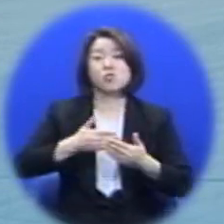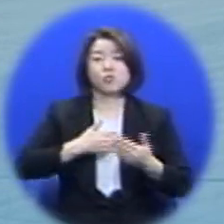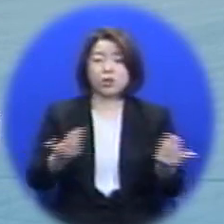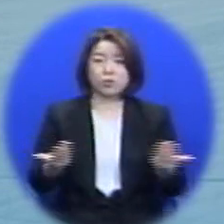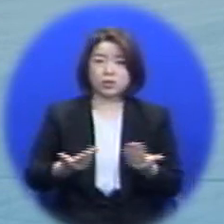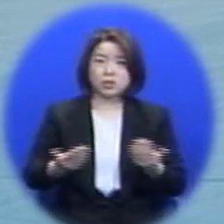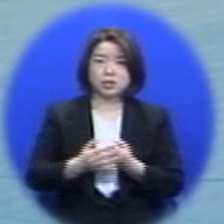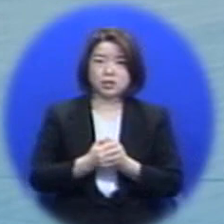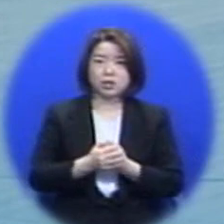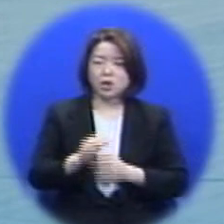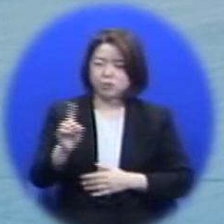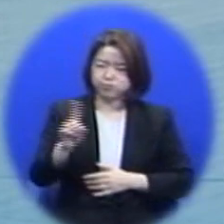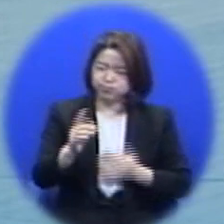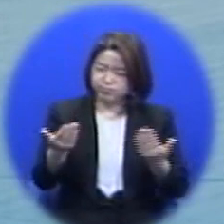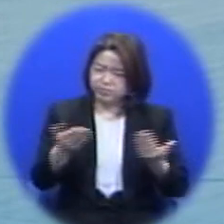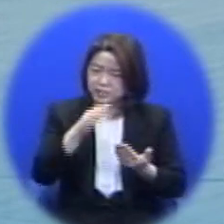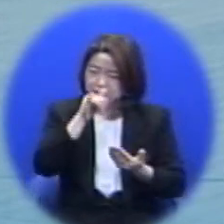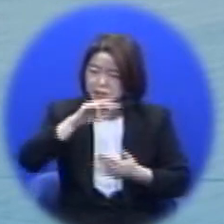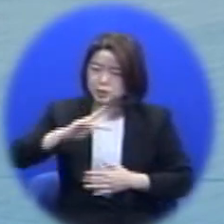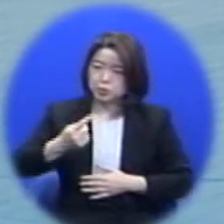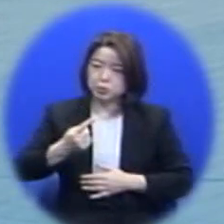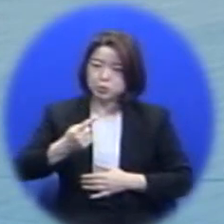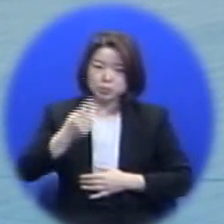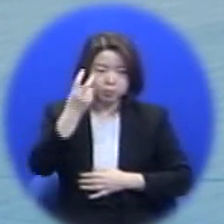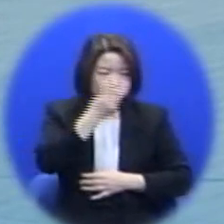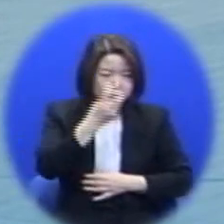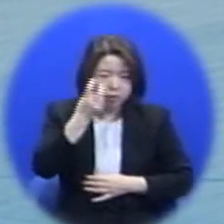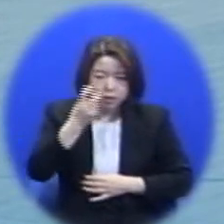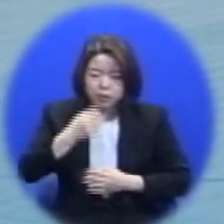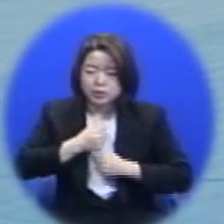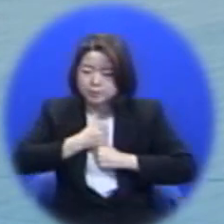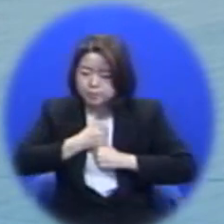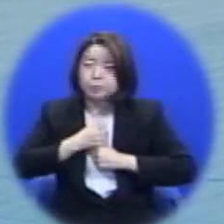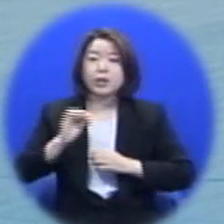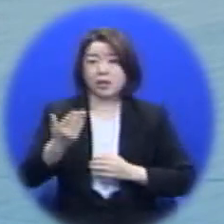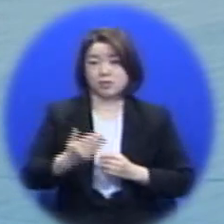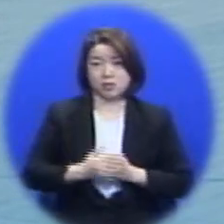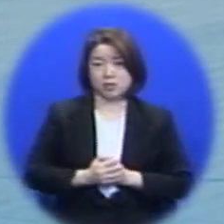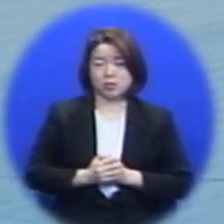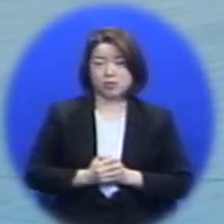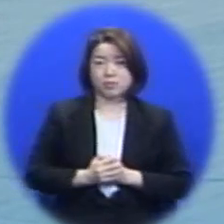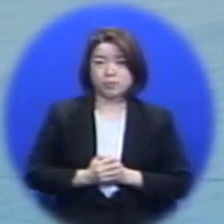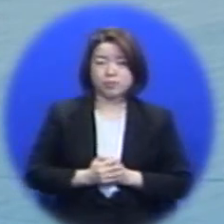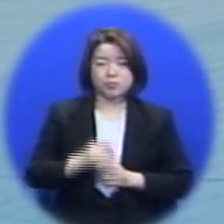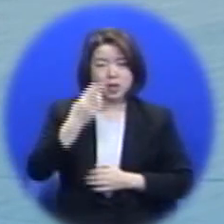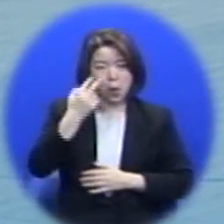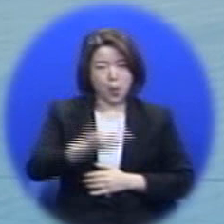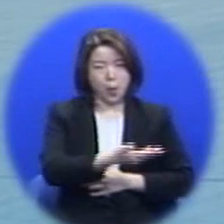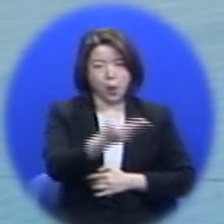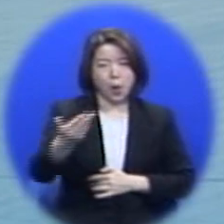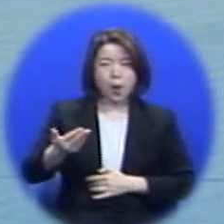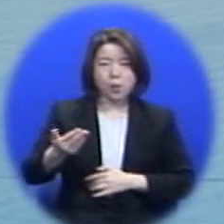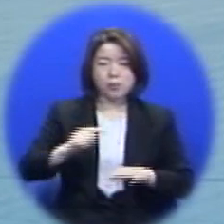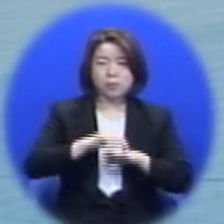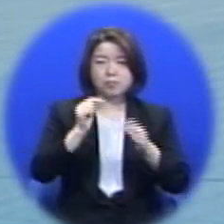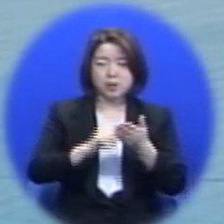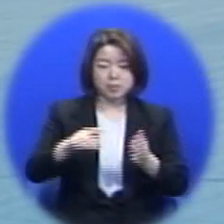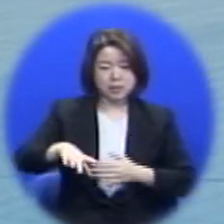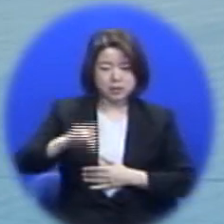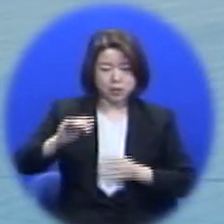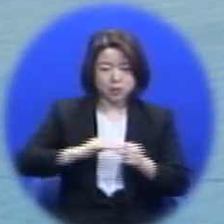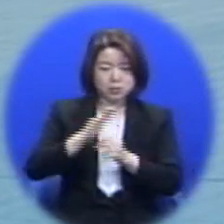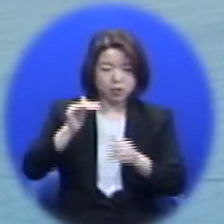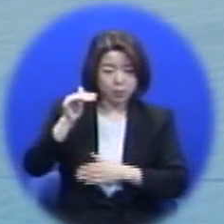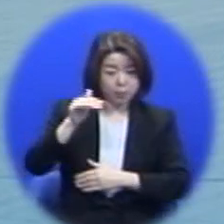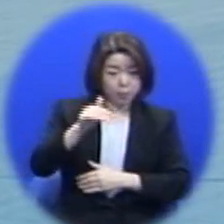무슨 일이 있어도 살펴야 되고 지켜야 되는 거예요. 혹시 여러분 마음에 처음 사랑을 잃어버리지 않았습니까?